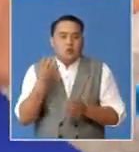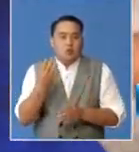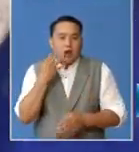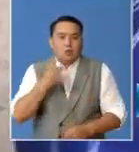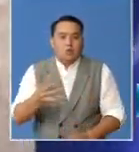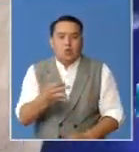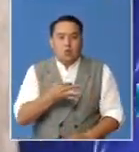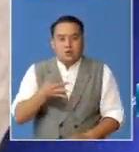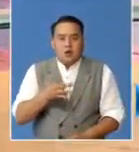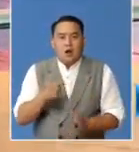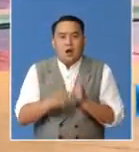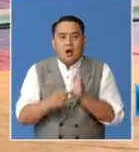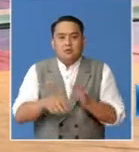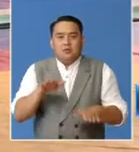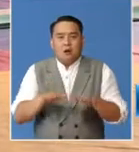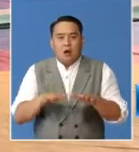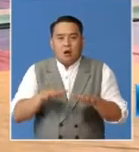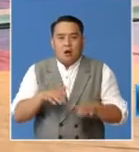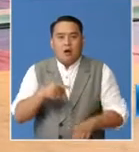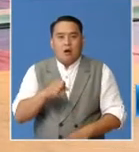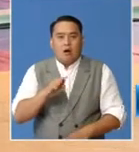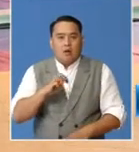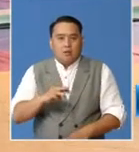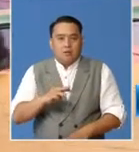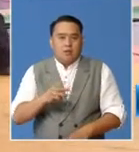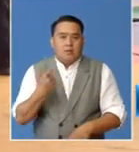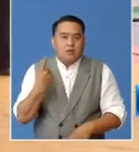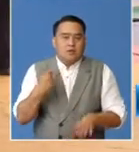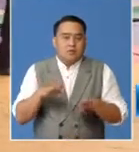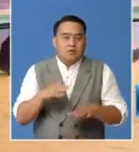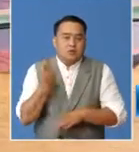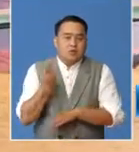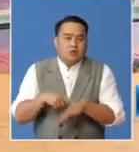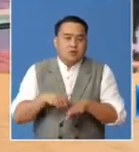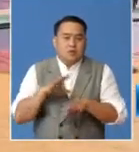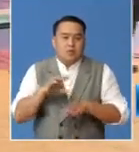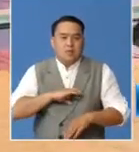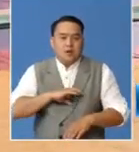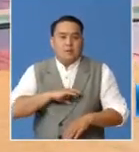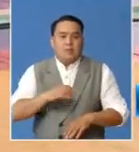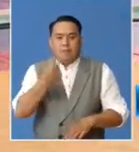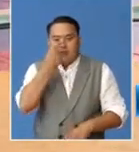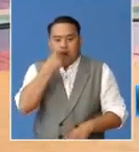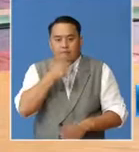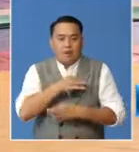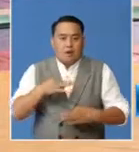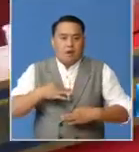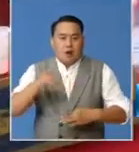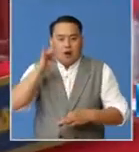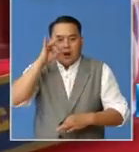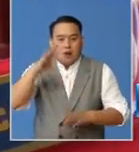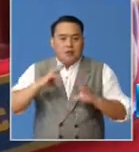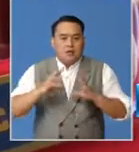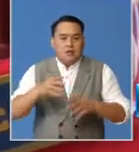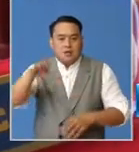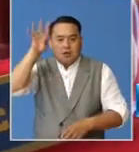Алматы облысынікі. 60 келі салмақ дәрежесінде күрескен Ғалым Қабдунасыров алтын медальді иеленді. Панфилов ауданының тумасы финалда әлем чемпионы